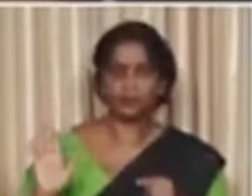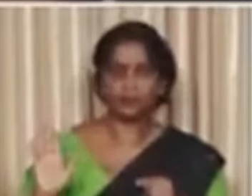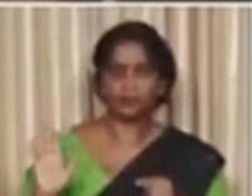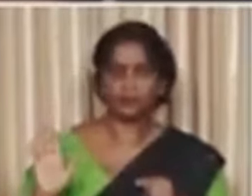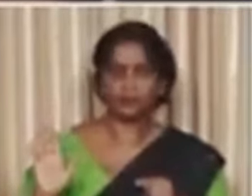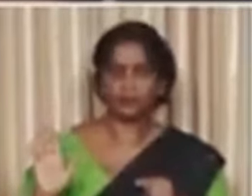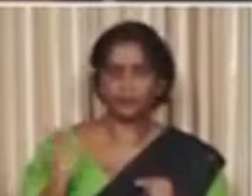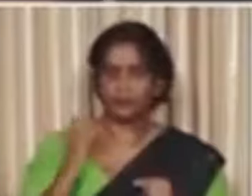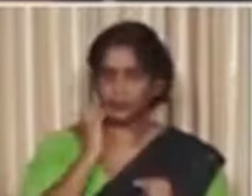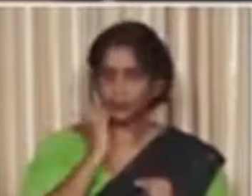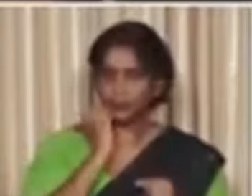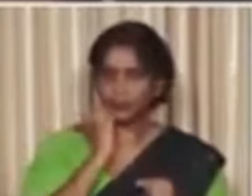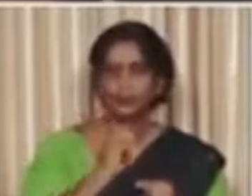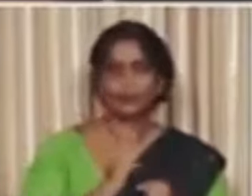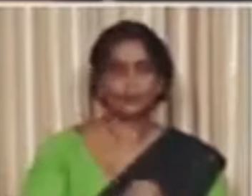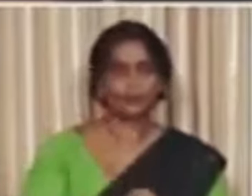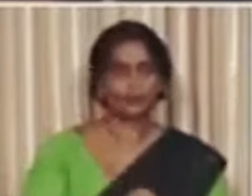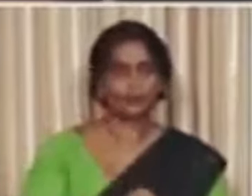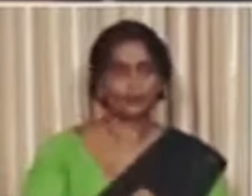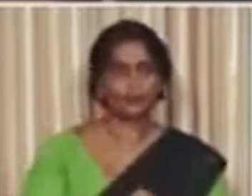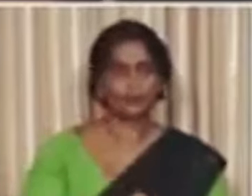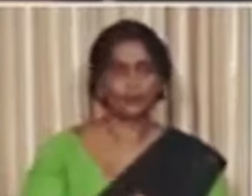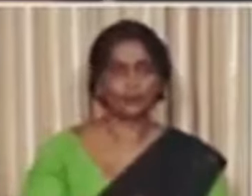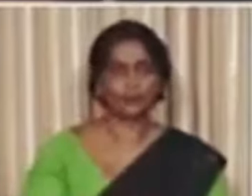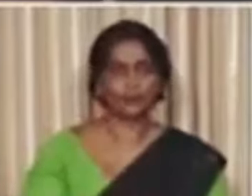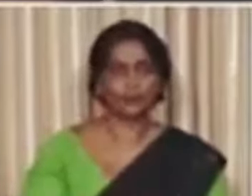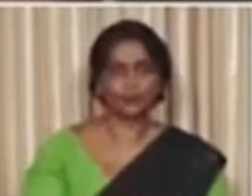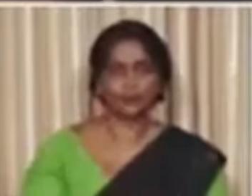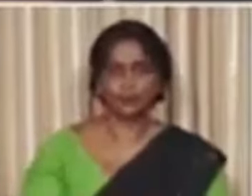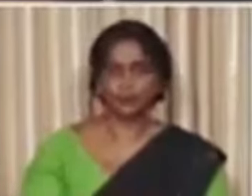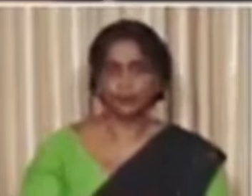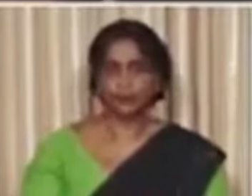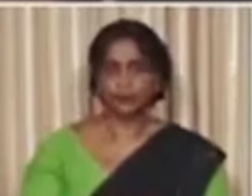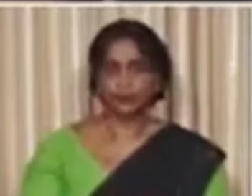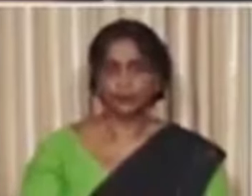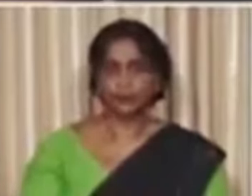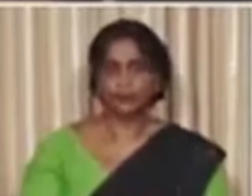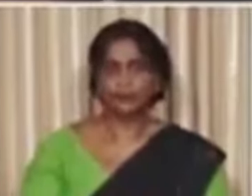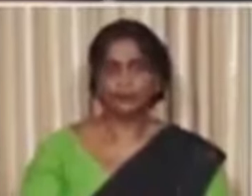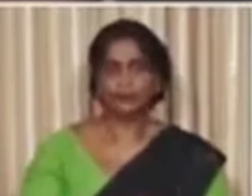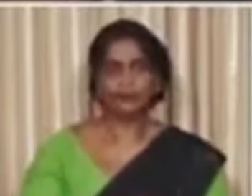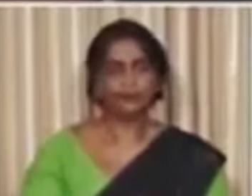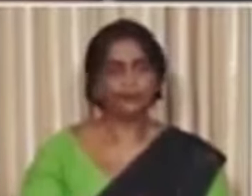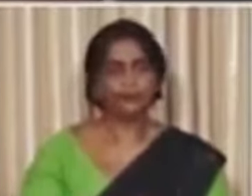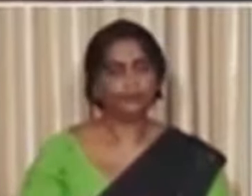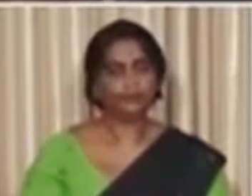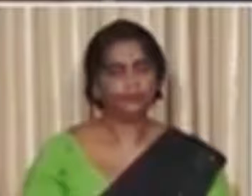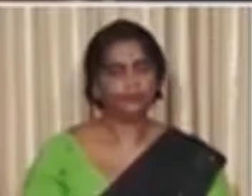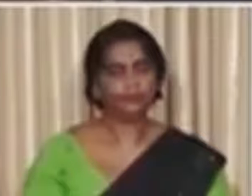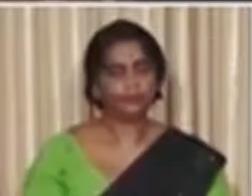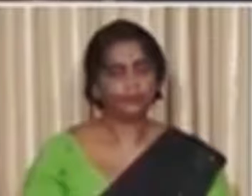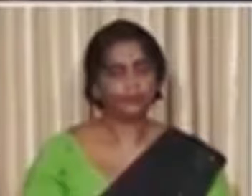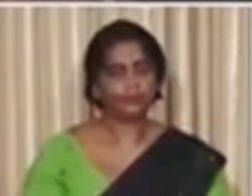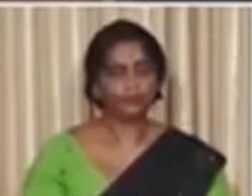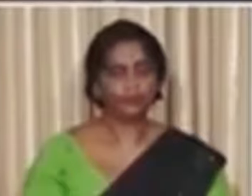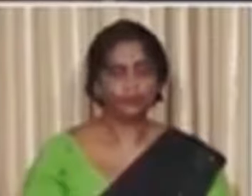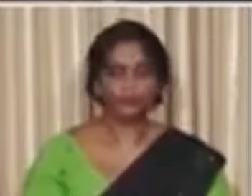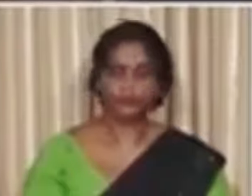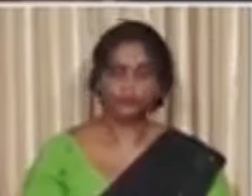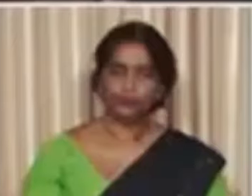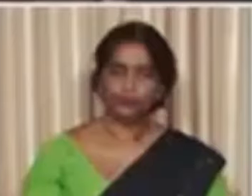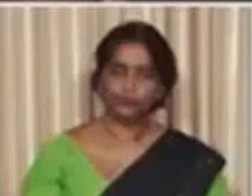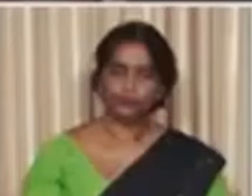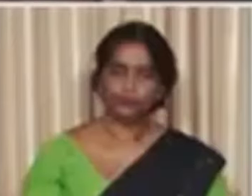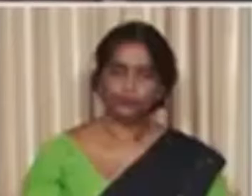all respect you we meet you at any time ඒක නිසා අධිකරණයට අයත්ව තිබෙන මේ කාරණය